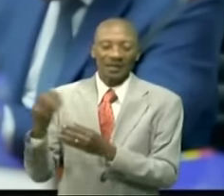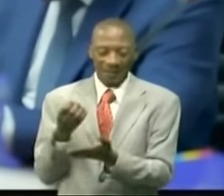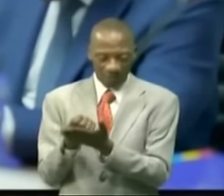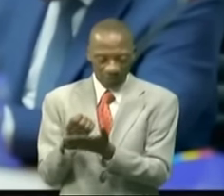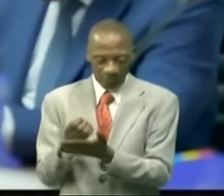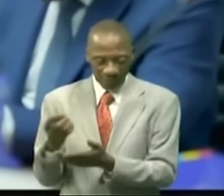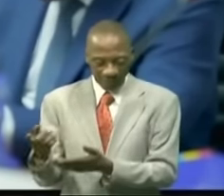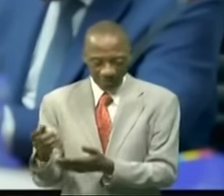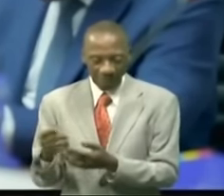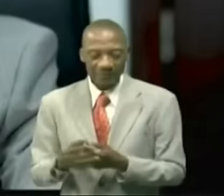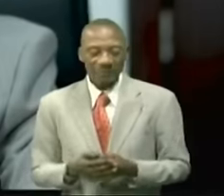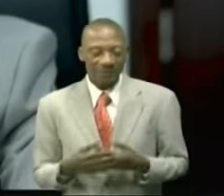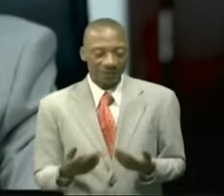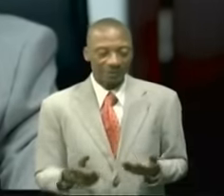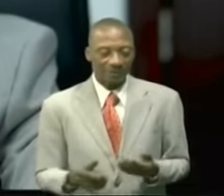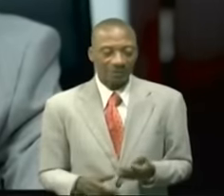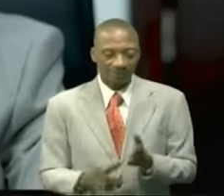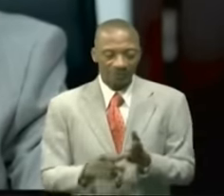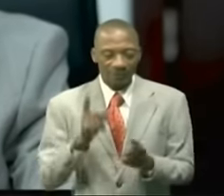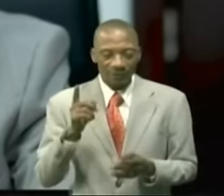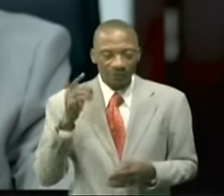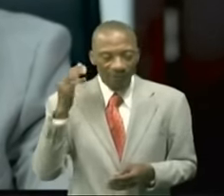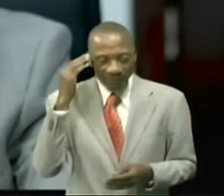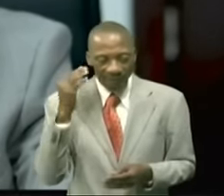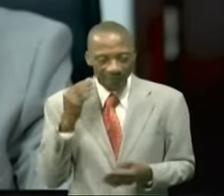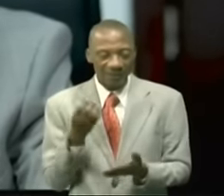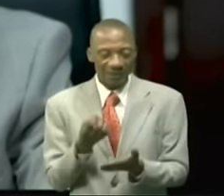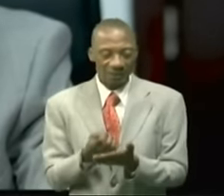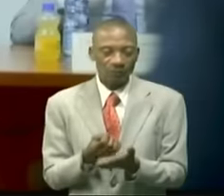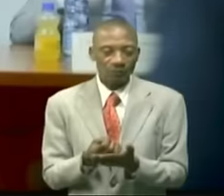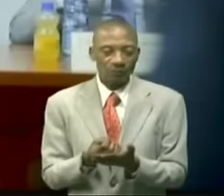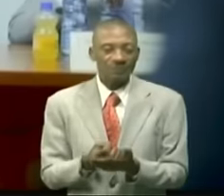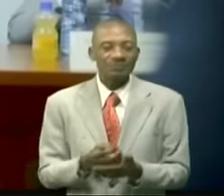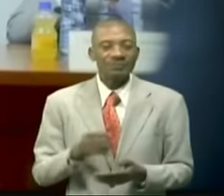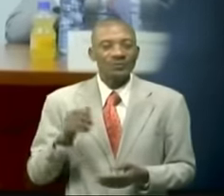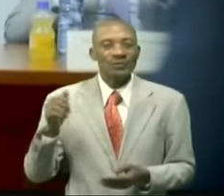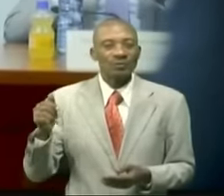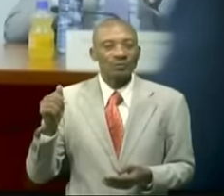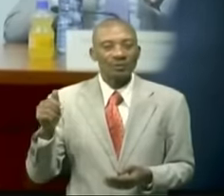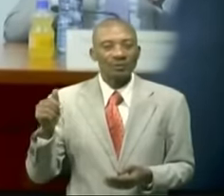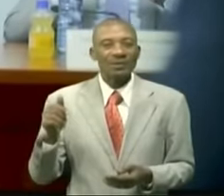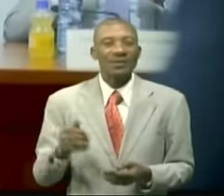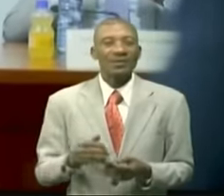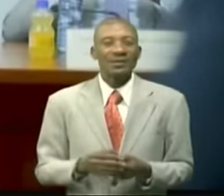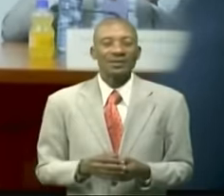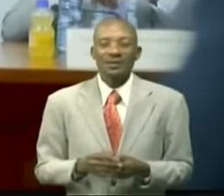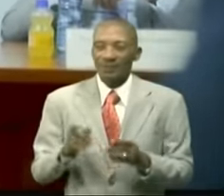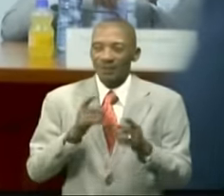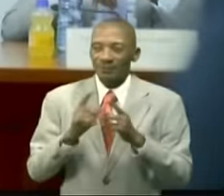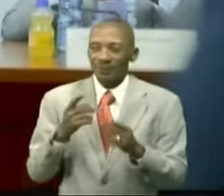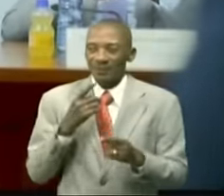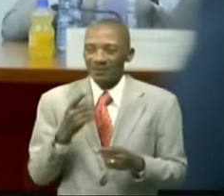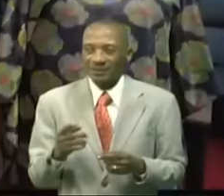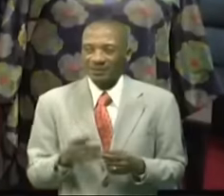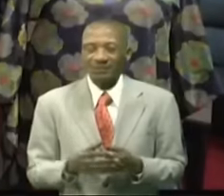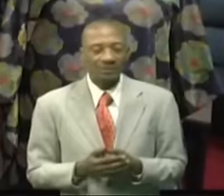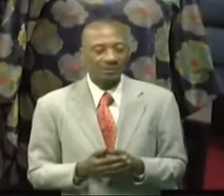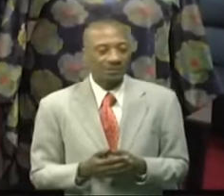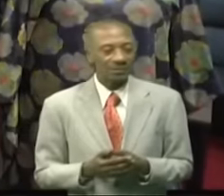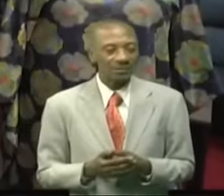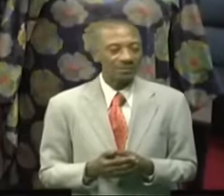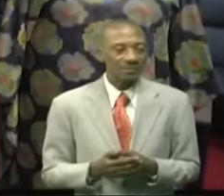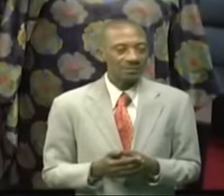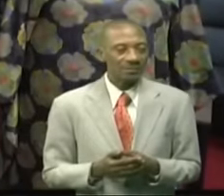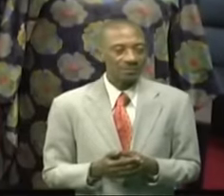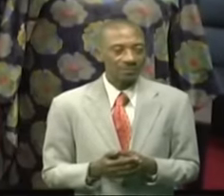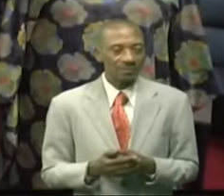vice-premier ministre de l'économie, Daniel Moukoko Samba, il s'expose à des sanctions. Nous constatons que beaucoup